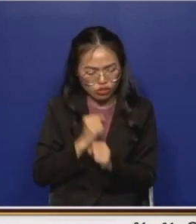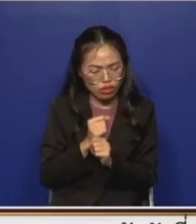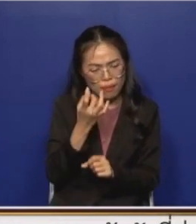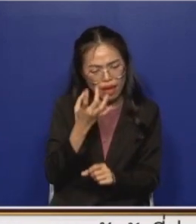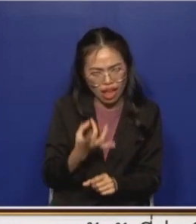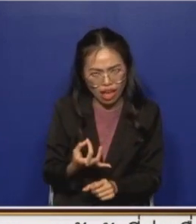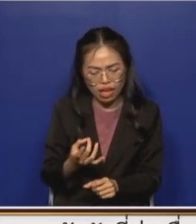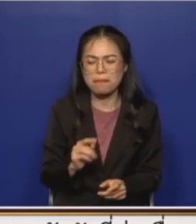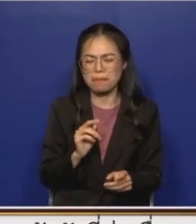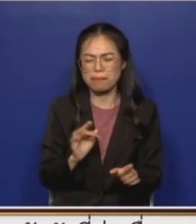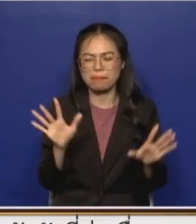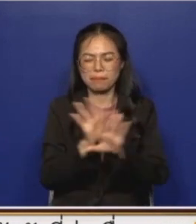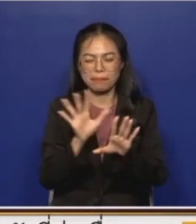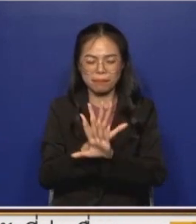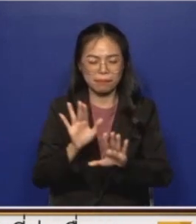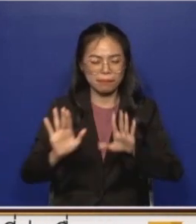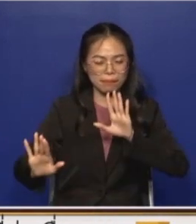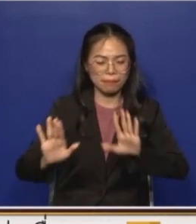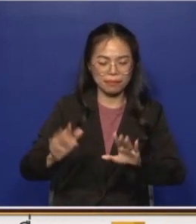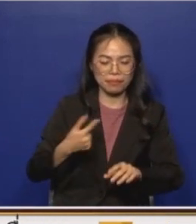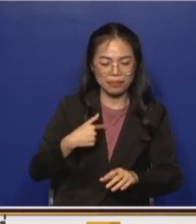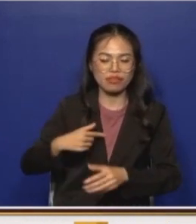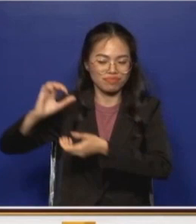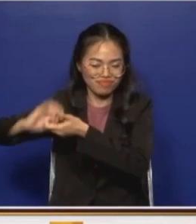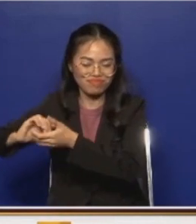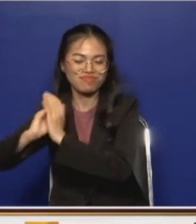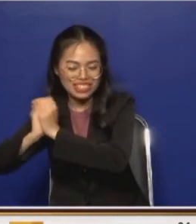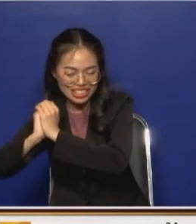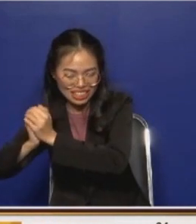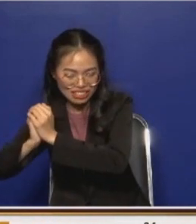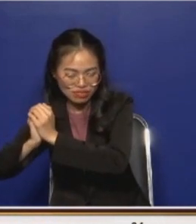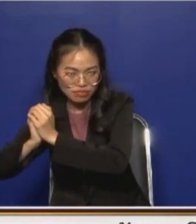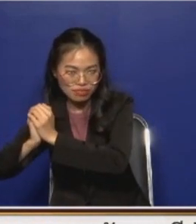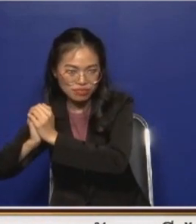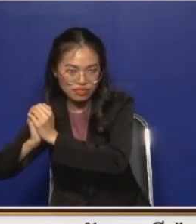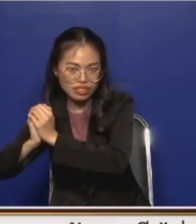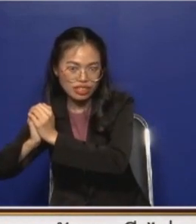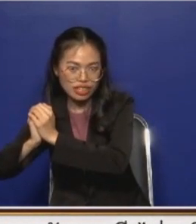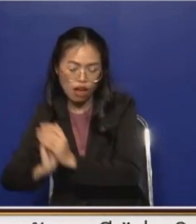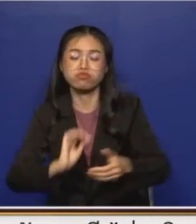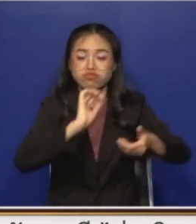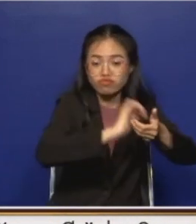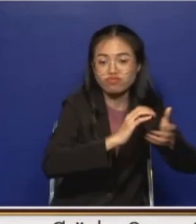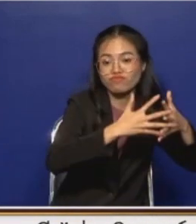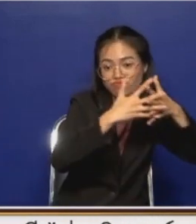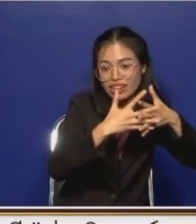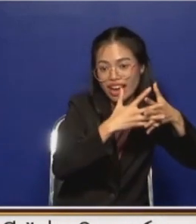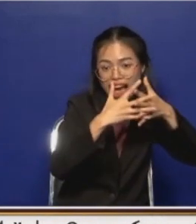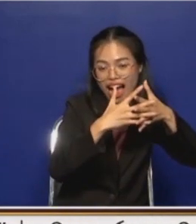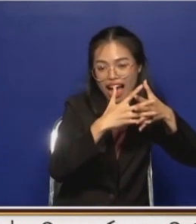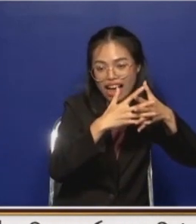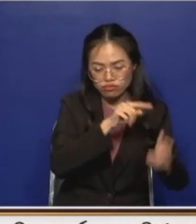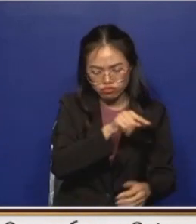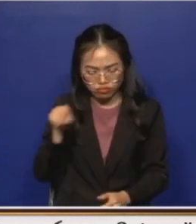เราเป็นเพื่อนกับจีนฮะเป็นพี่น้องกับจีนฮะเราเป็นเพื่อนกับอเมริกันฮะเราต้องไม่เข้าข้างฝ่ายไหนจ